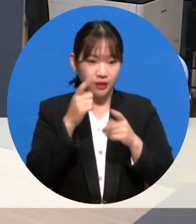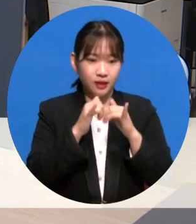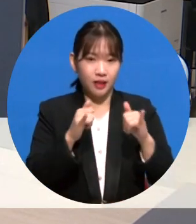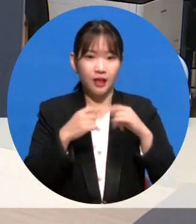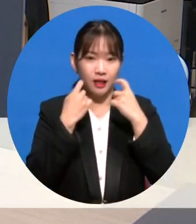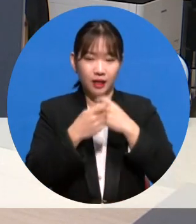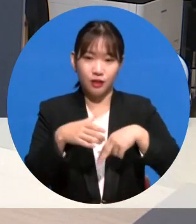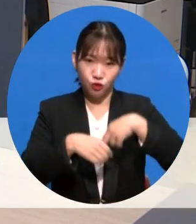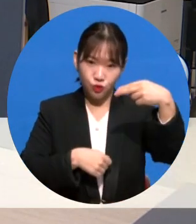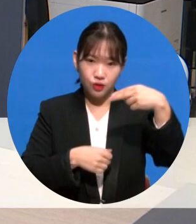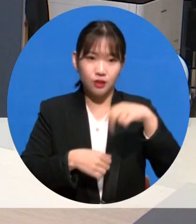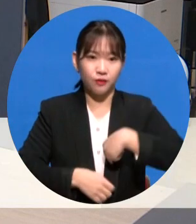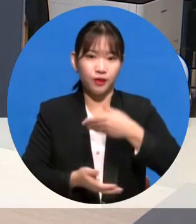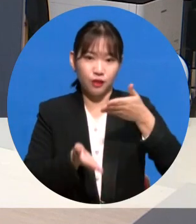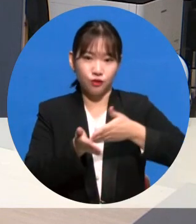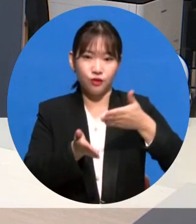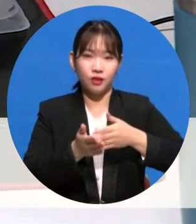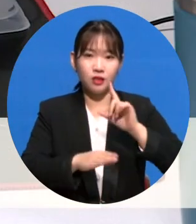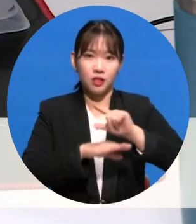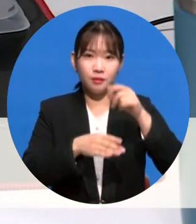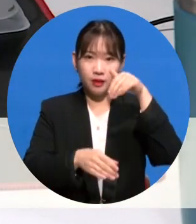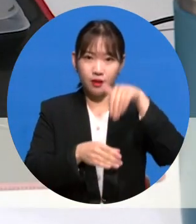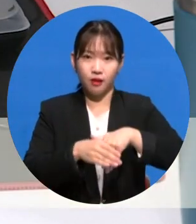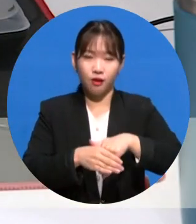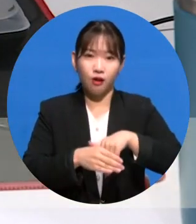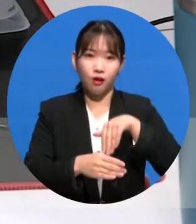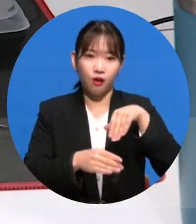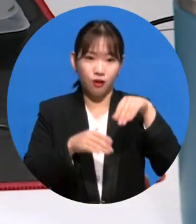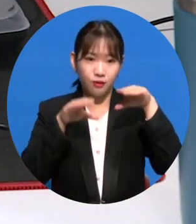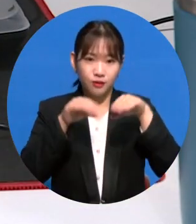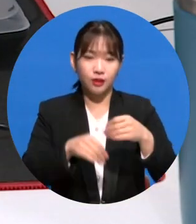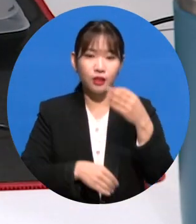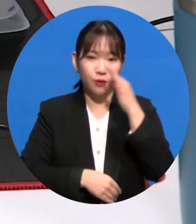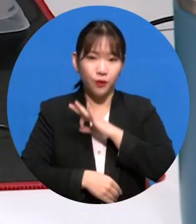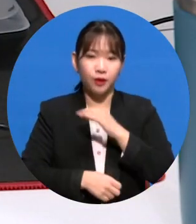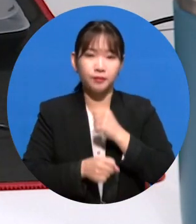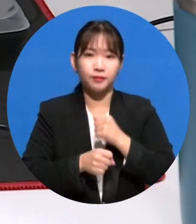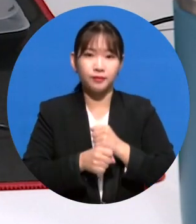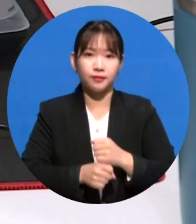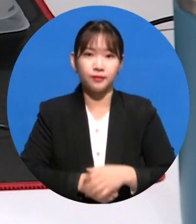유출 의혹을 단독보도에 지방선거 경선 중단 등 후속조치를 이끌어냈습니다